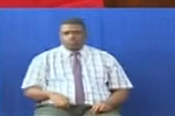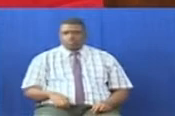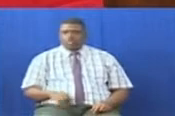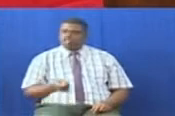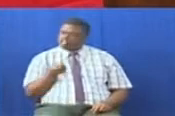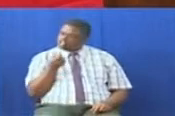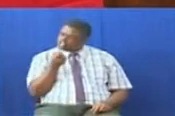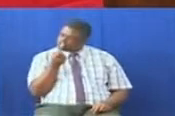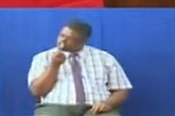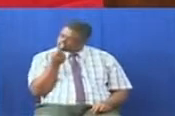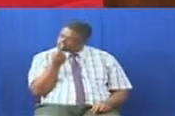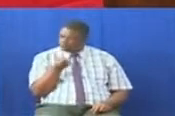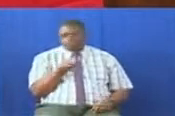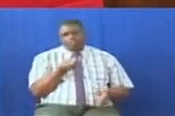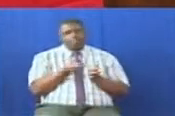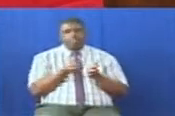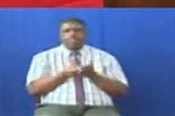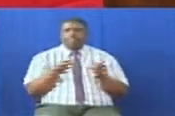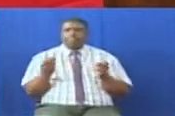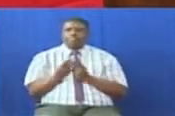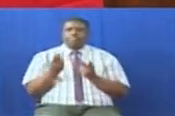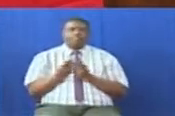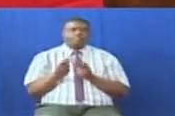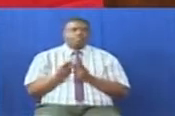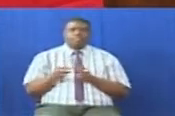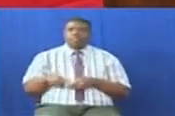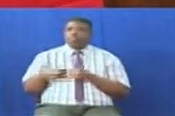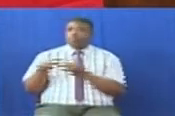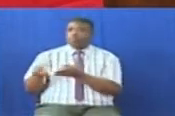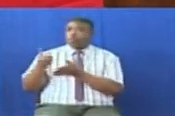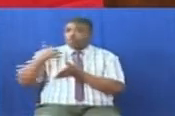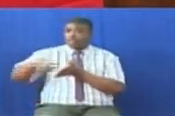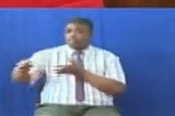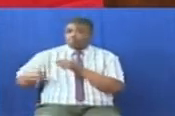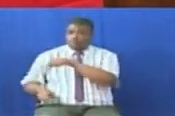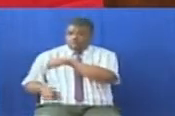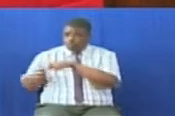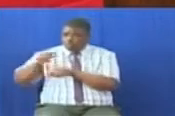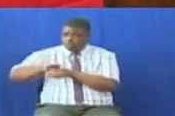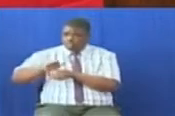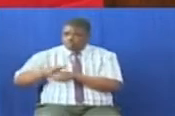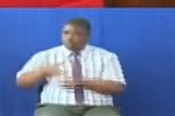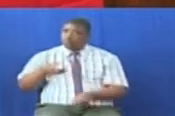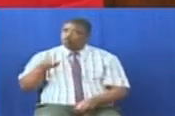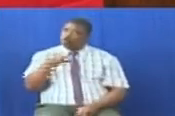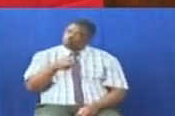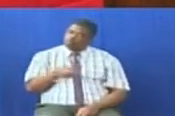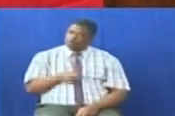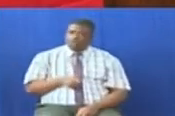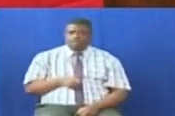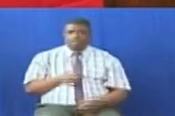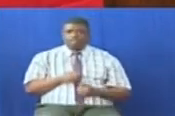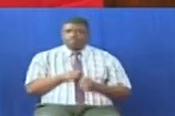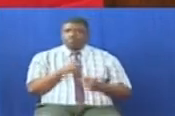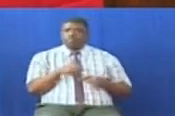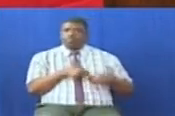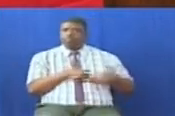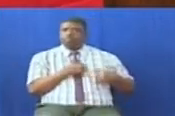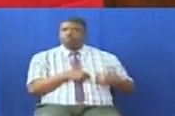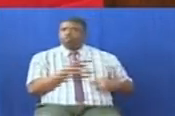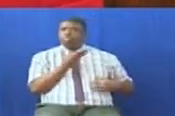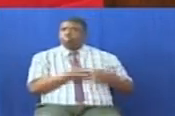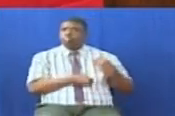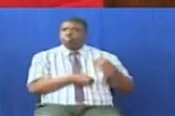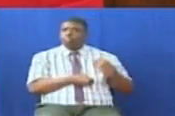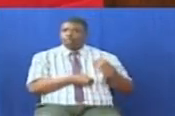mbali kwamba ni pesa ndogo, lakini hata namna zinavyotolewa kwa kulipwa, wengi wanakopwa, jambo ambalo linawakatisha tamaa viongozi hawa. Na ndio